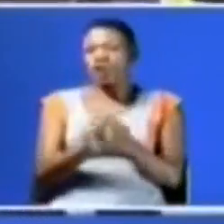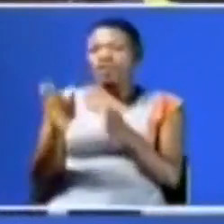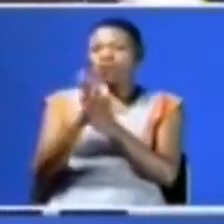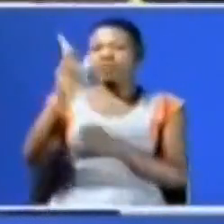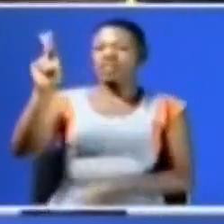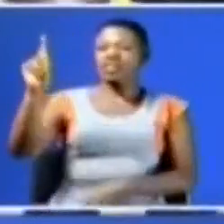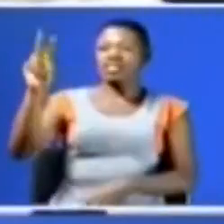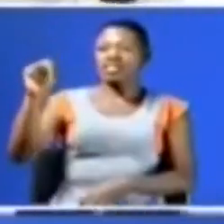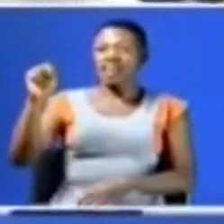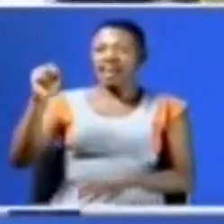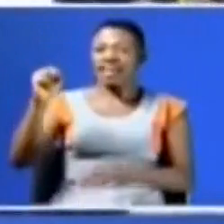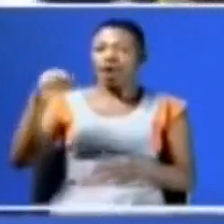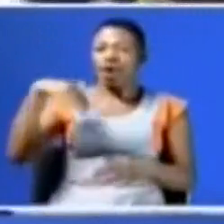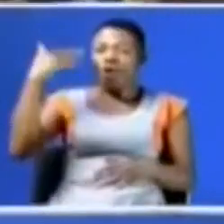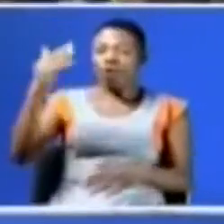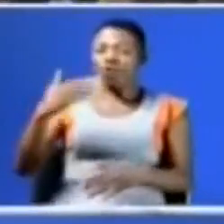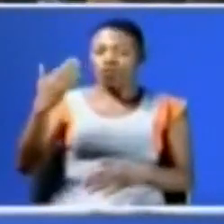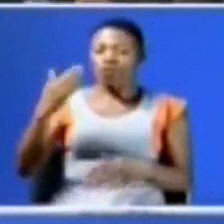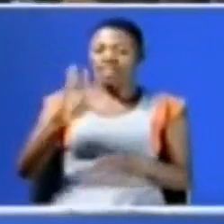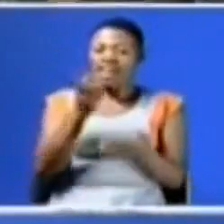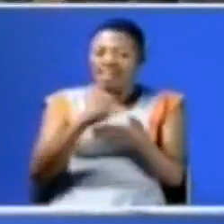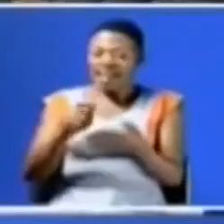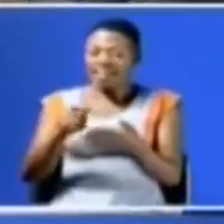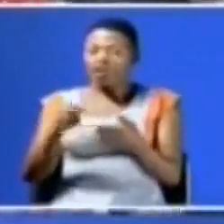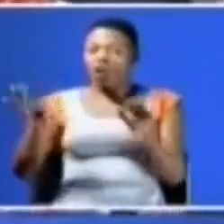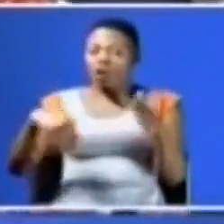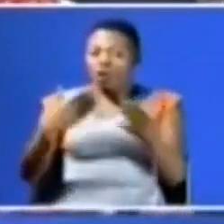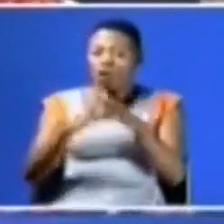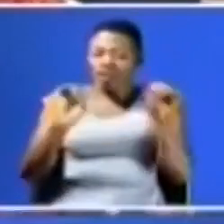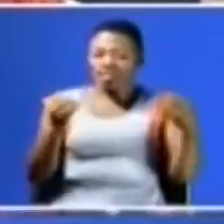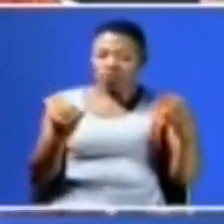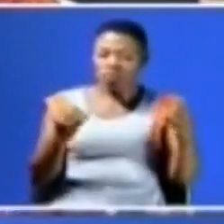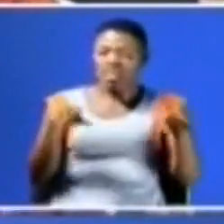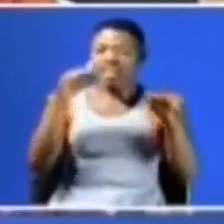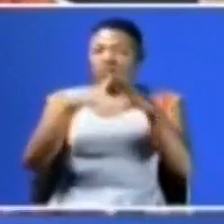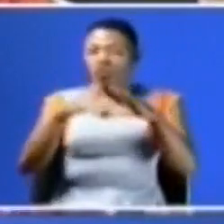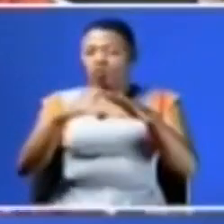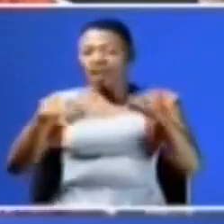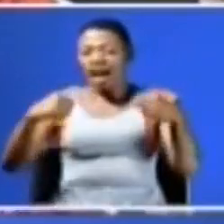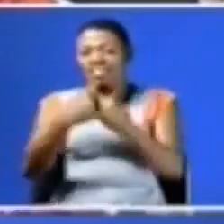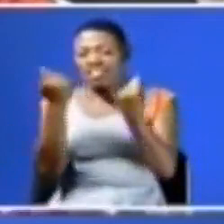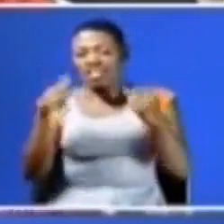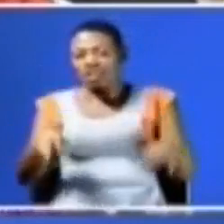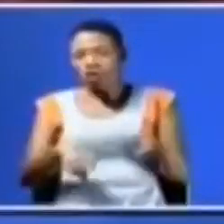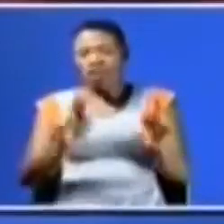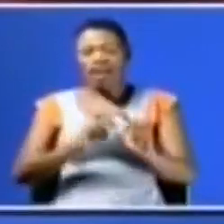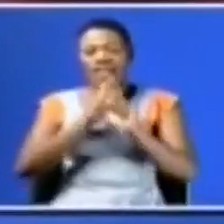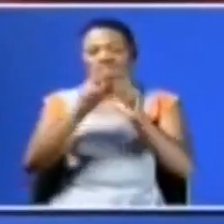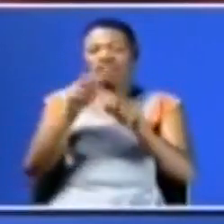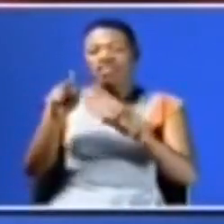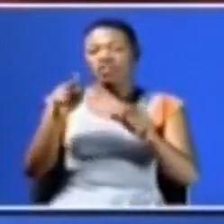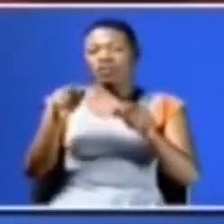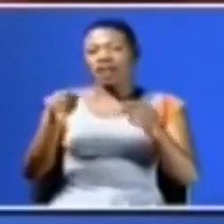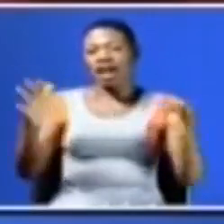katika mstari wa mbele kuitikia taarifa zote za mikasa ikiwemo ajali za barabarani. Tuzo hizo zilitolewa katika